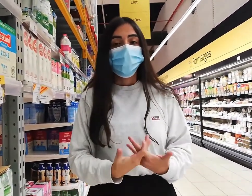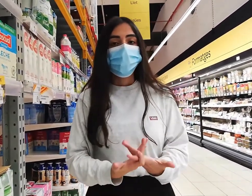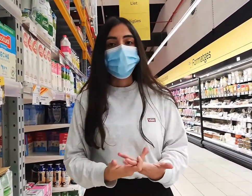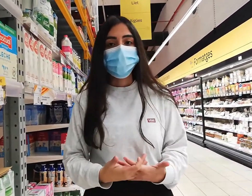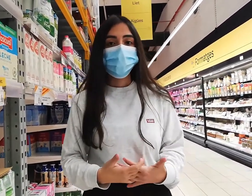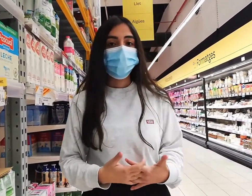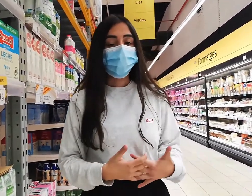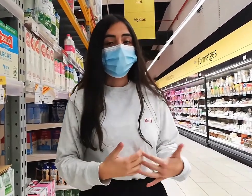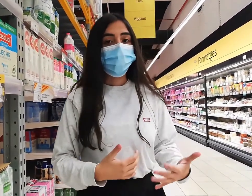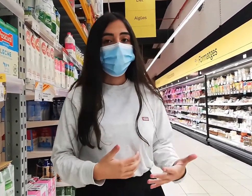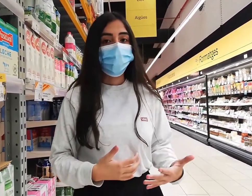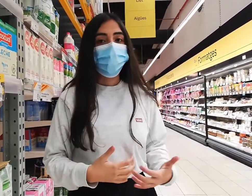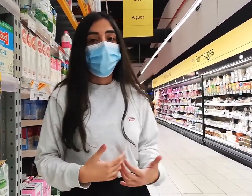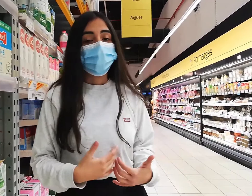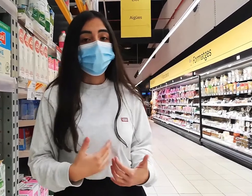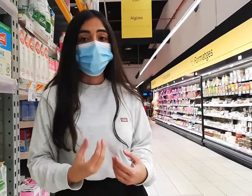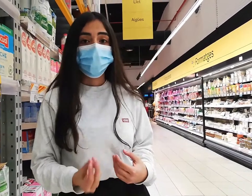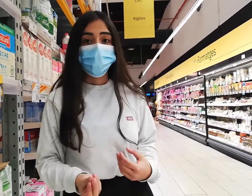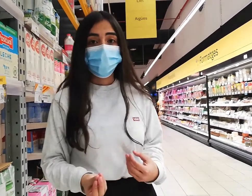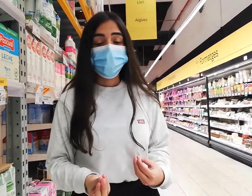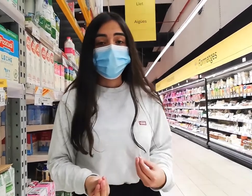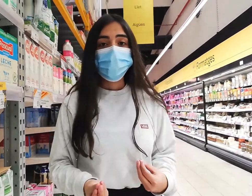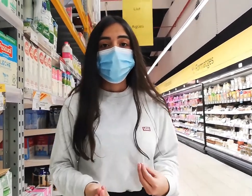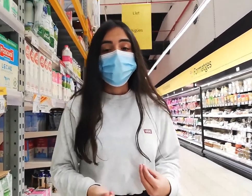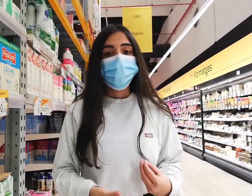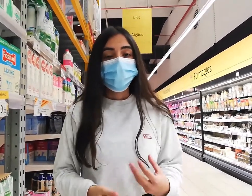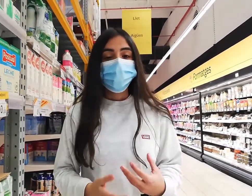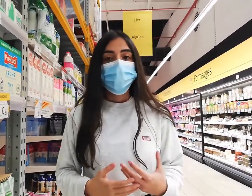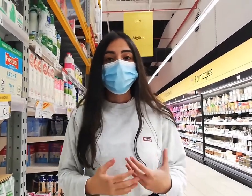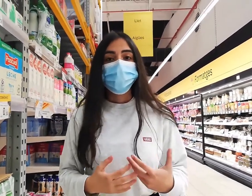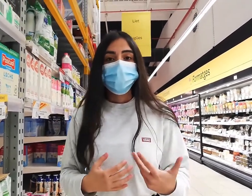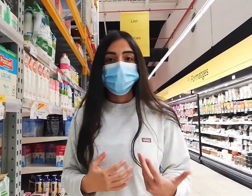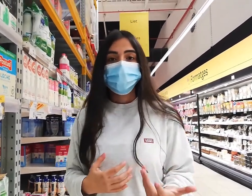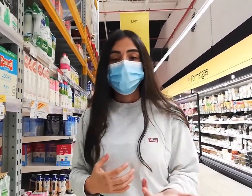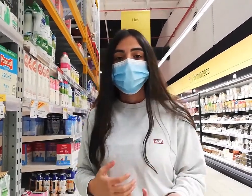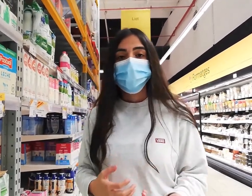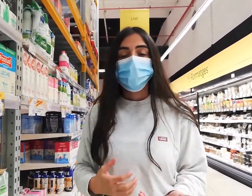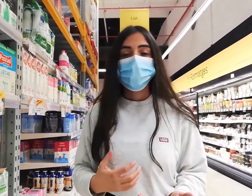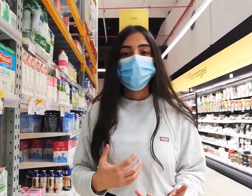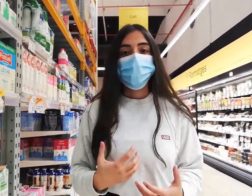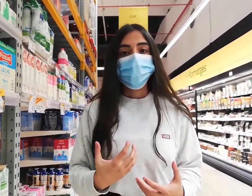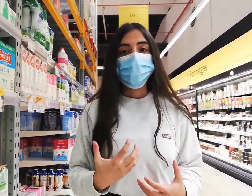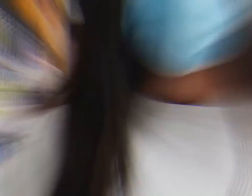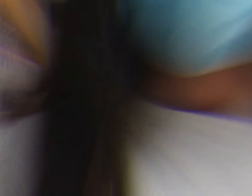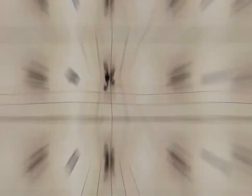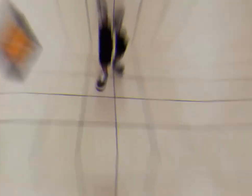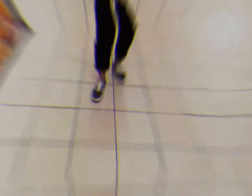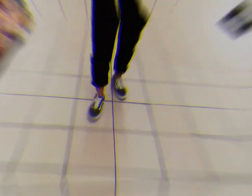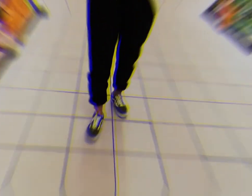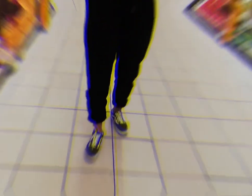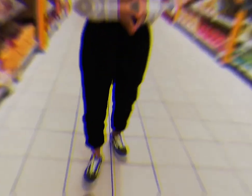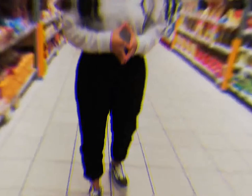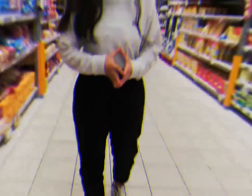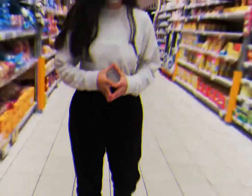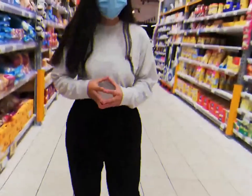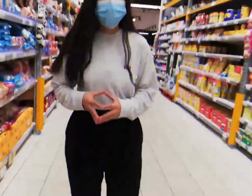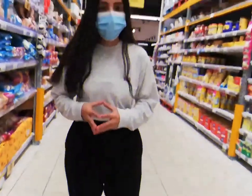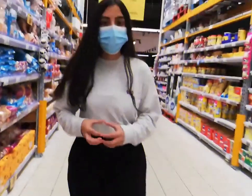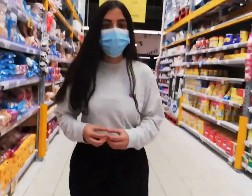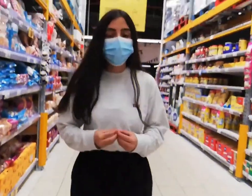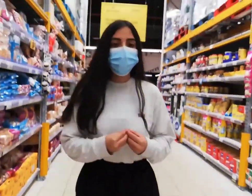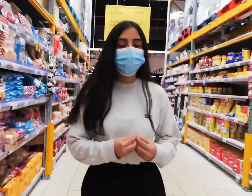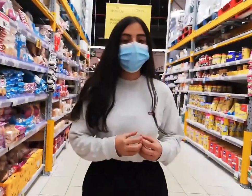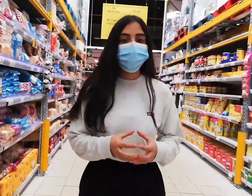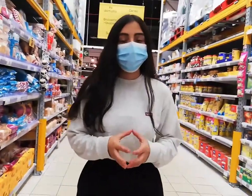que potser els productes de marca blanca amb major cost econòmic siguin els que ens ofereixen una millor qualitat nutricional. La primera part